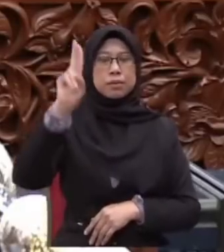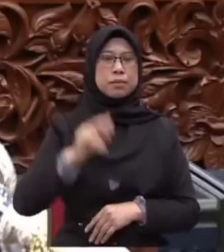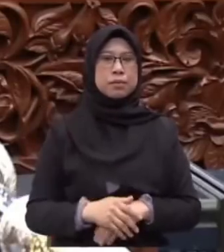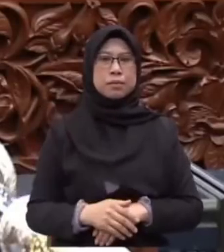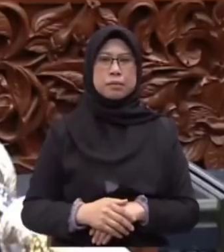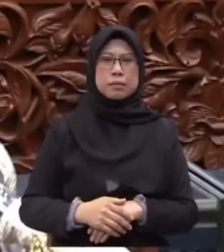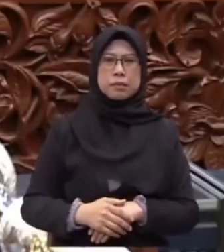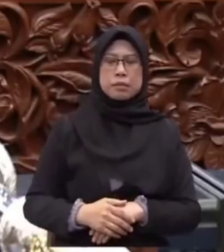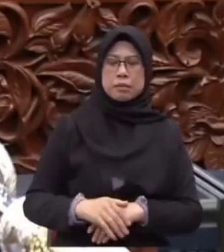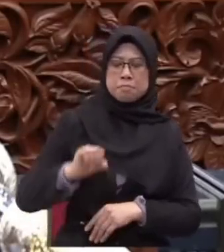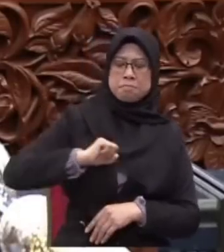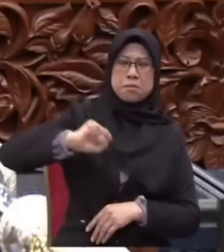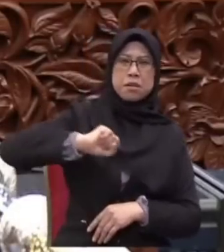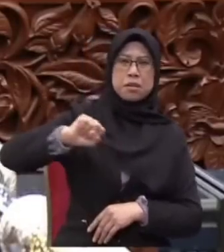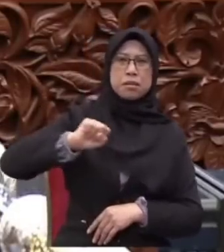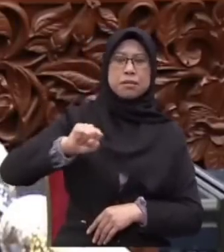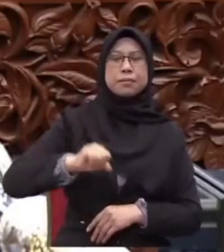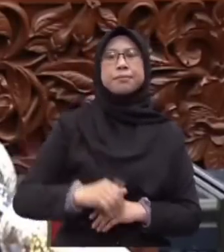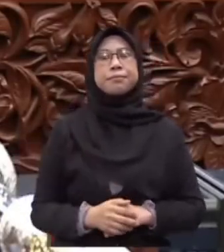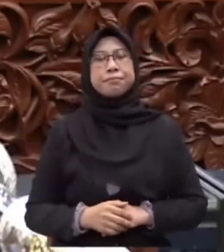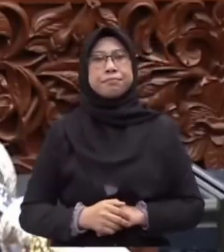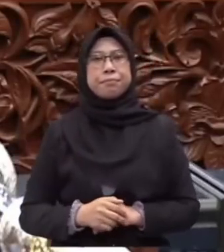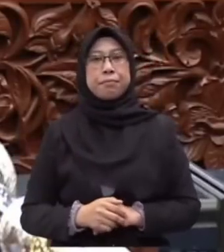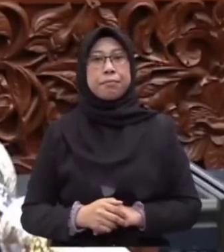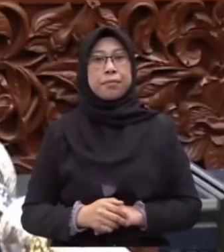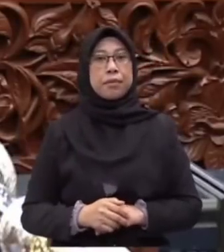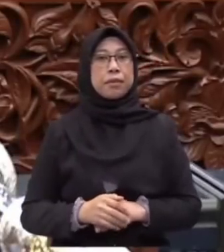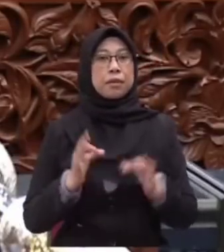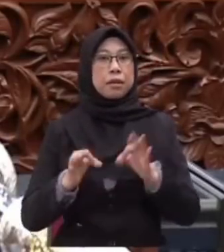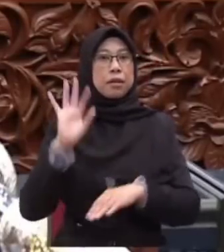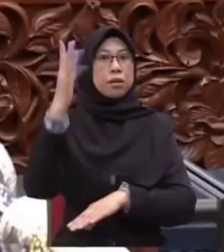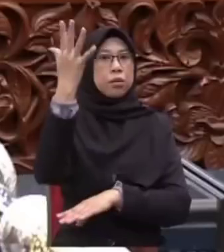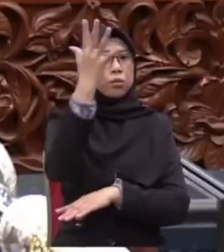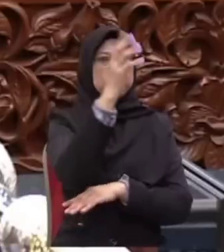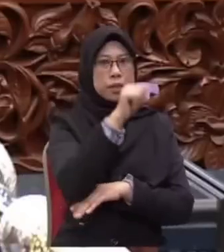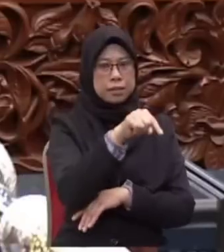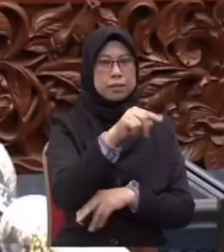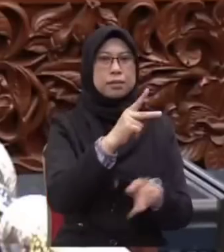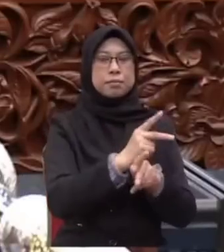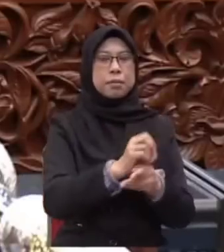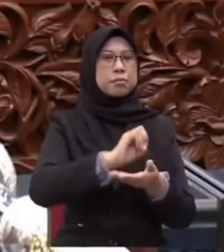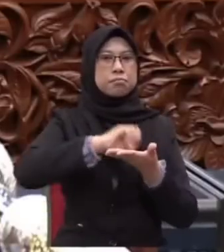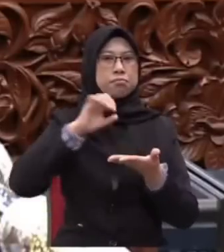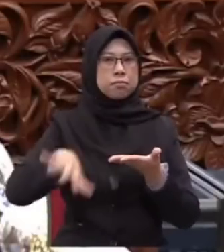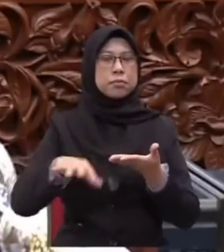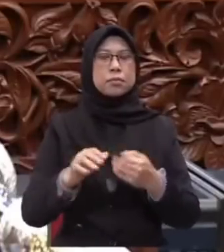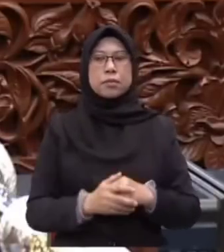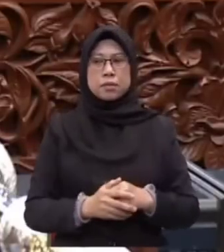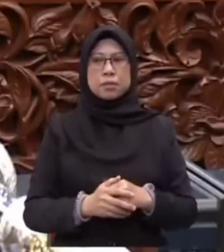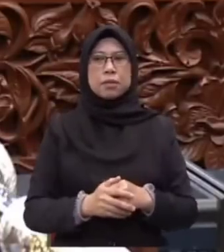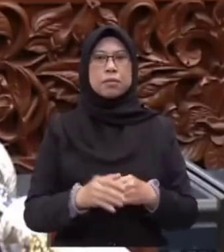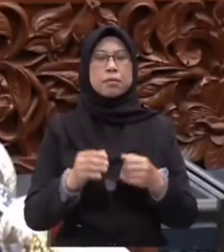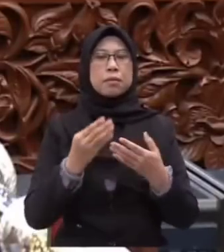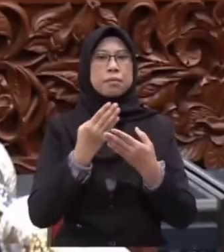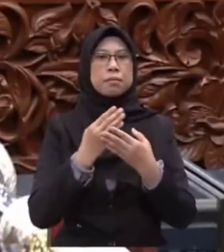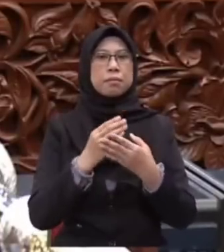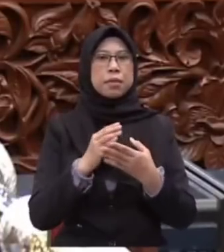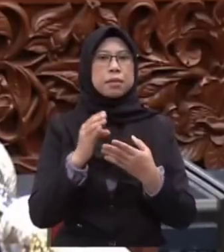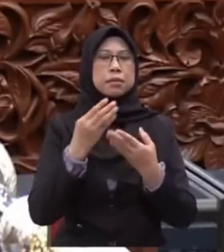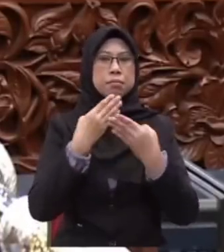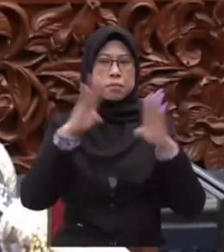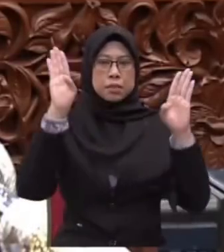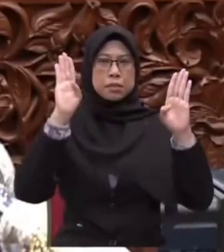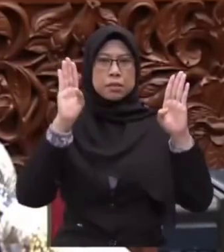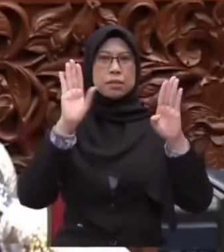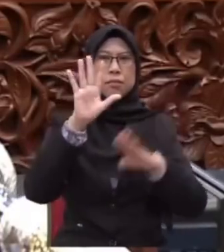daripada pelbagai pihak. Dan sekiranya hutan simpan Kuala Langat itu dimasukkan, ia akan membebaskan lebih kurang 5.5 juta tan